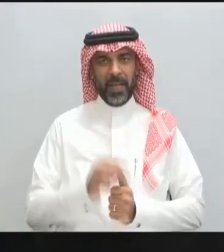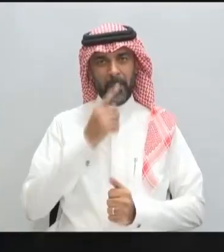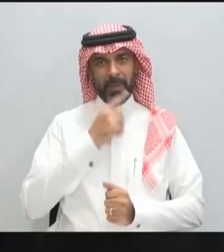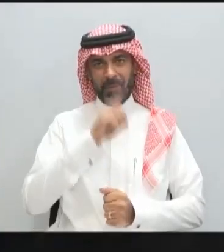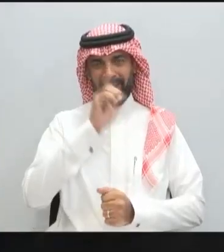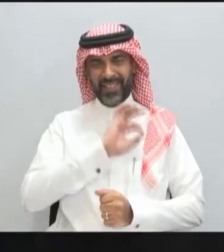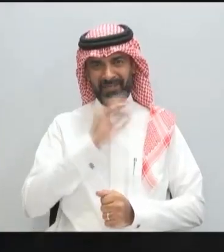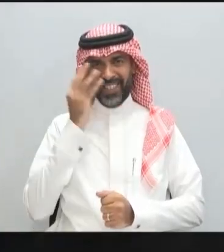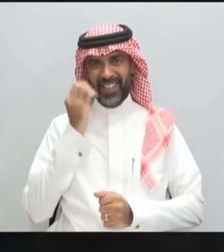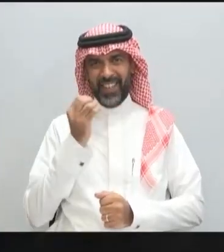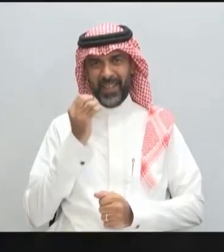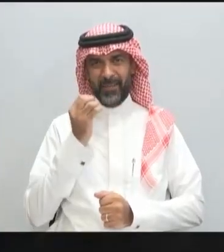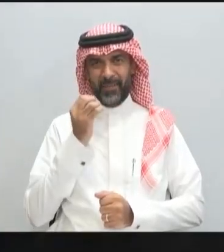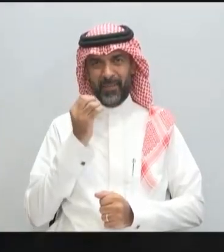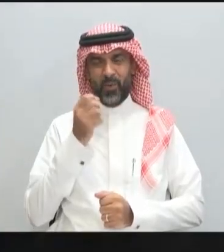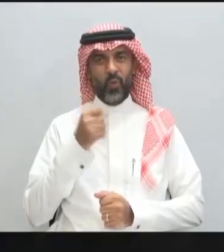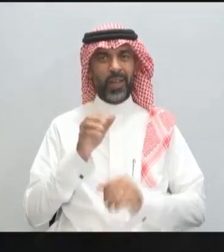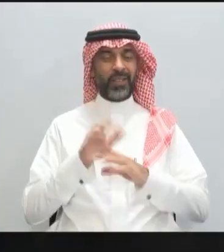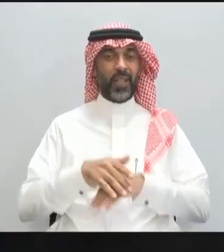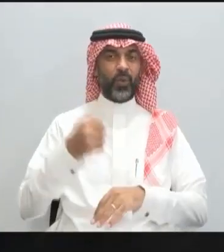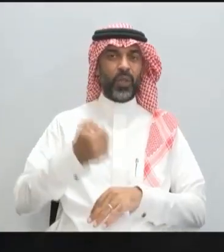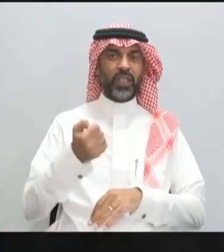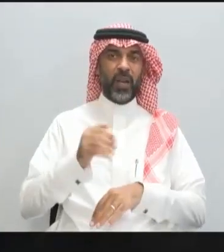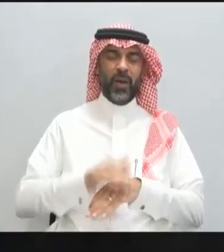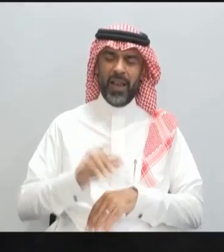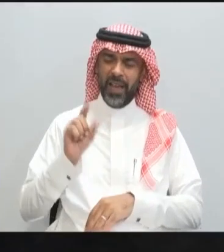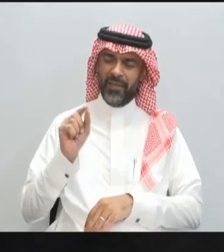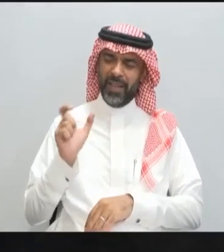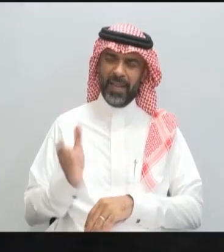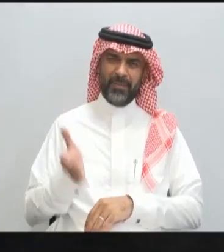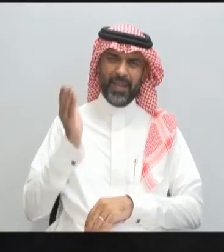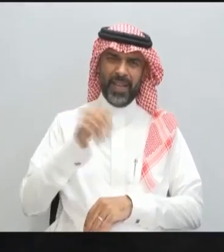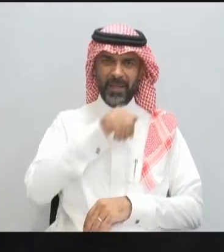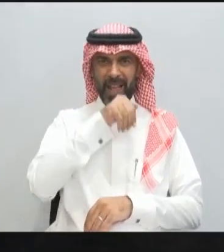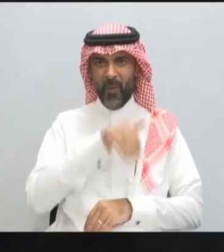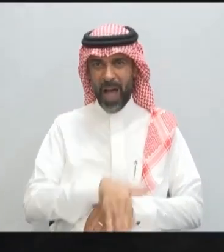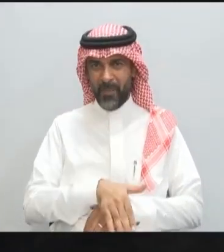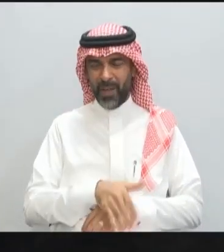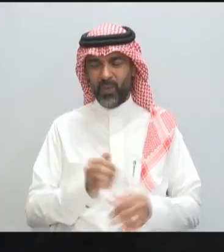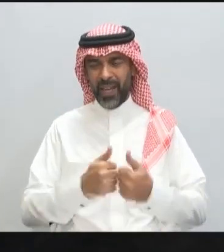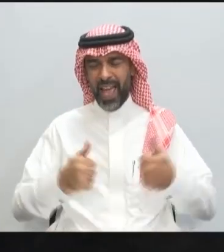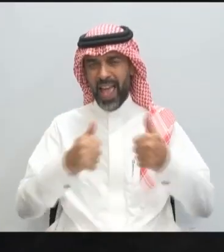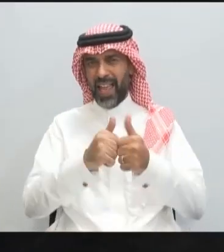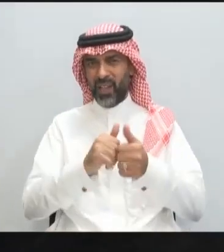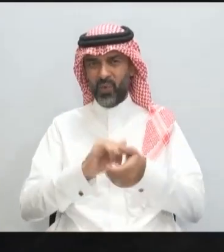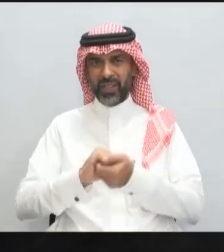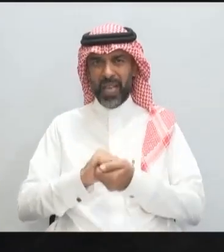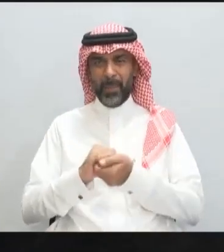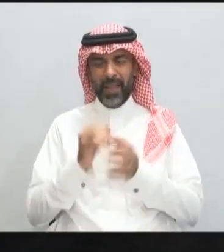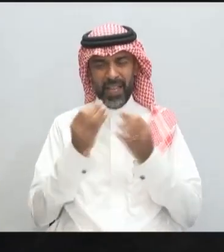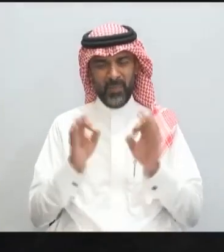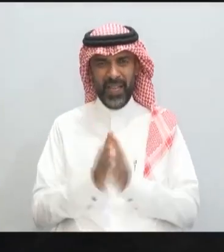بسم الله الرحمن الرحيم والصلاه والسلام على اشرف الانبياء والمرسلين نبينا محمد وعلى اله